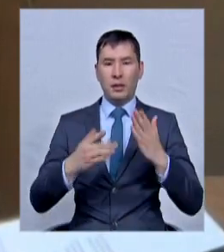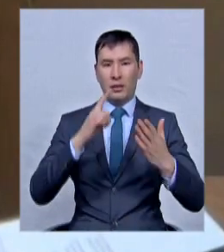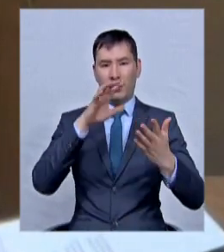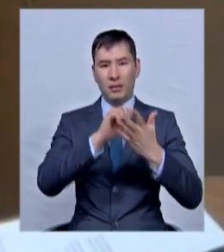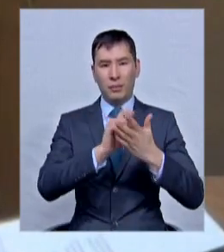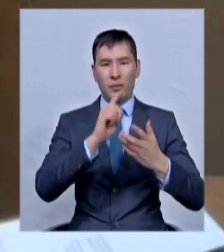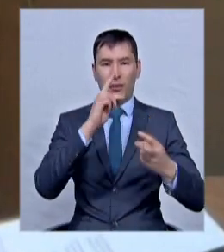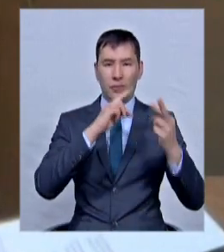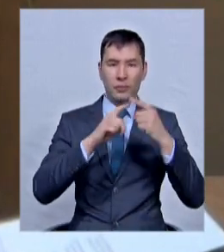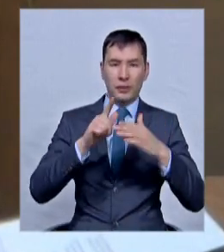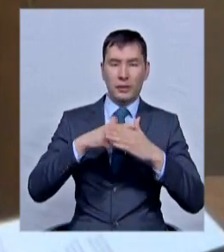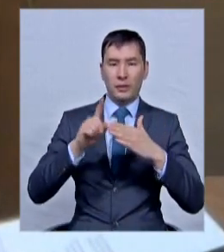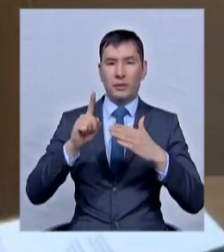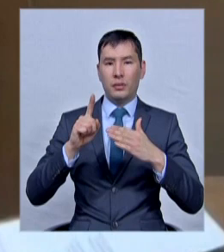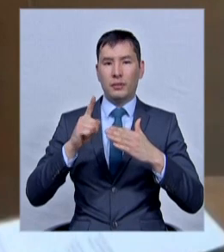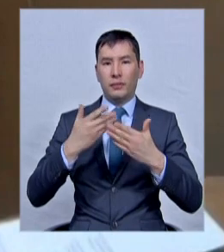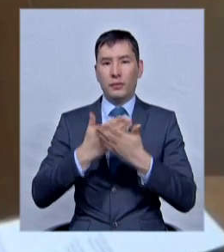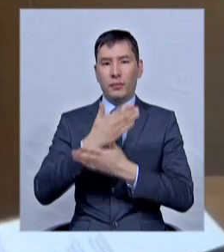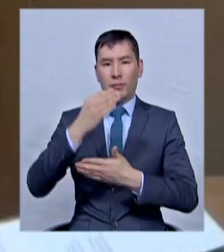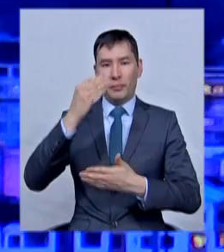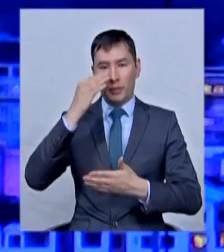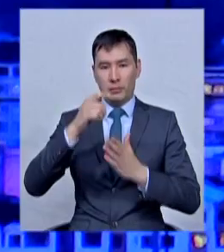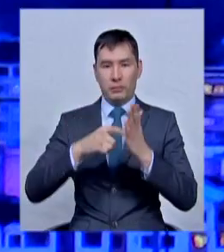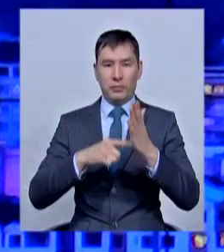арыз-шағым болса, Open Алматы кеңсесіне хабарласыңыздар.